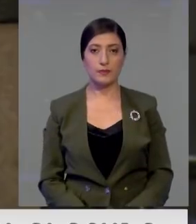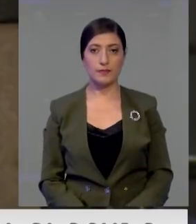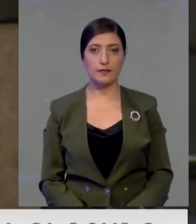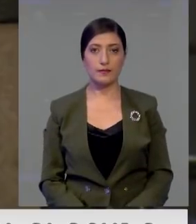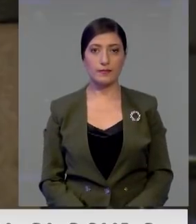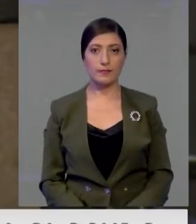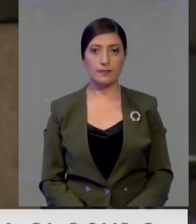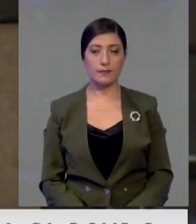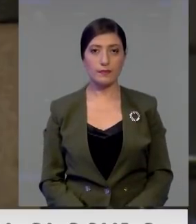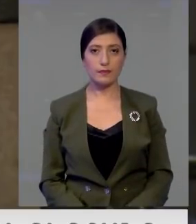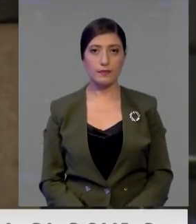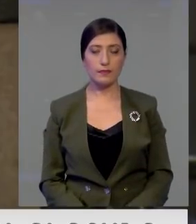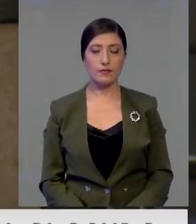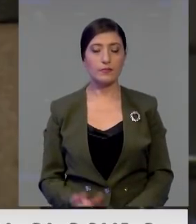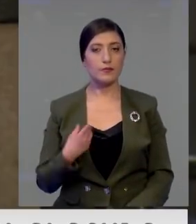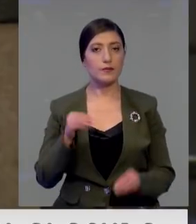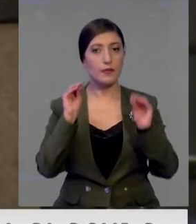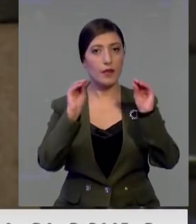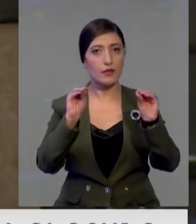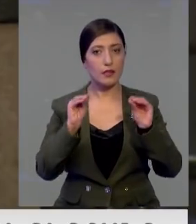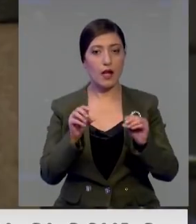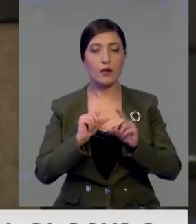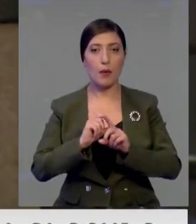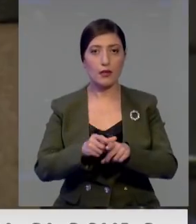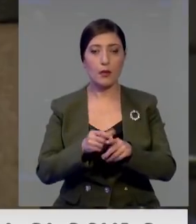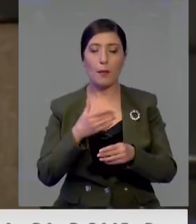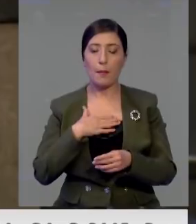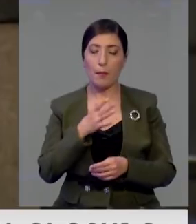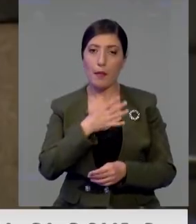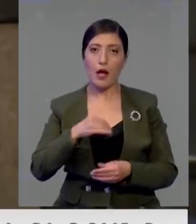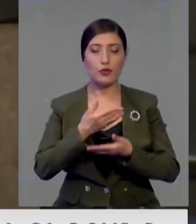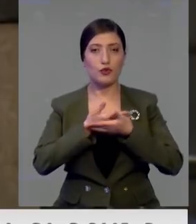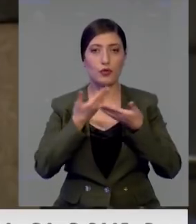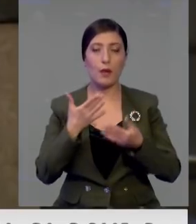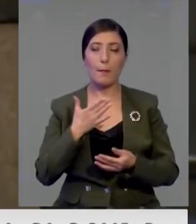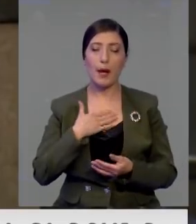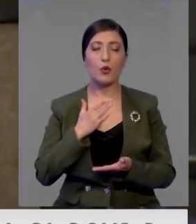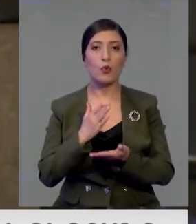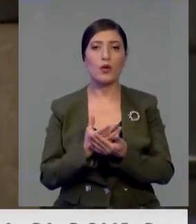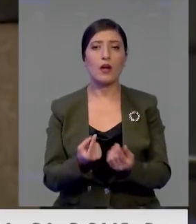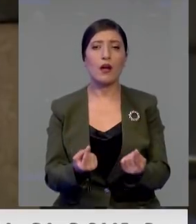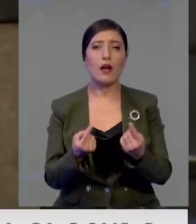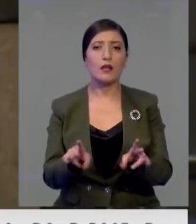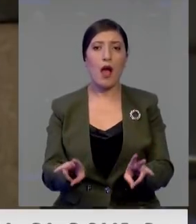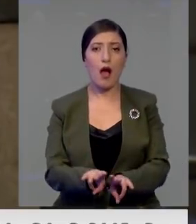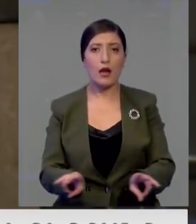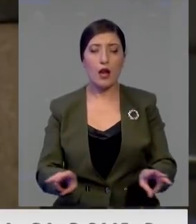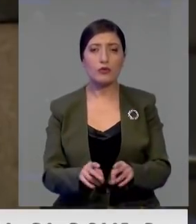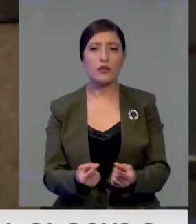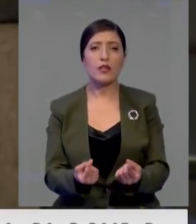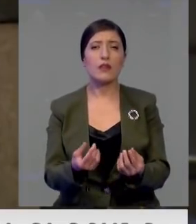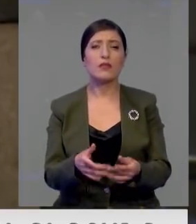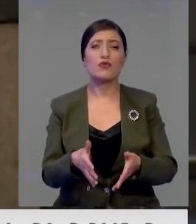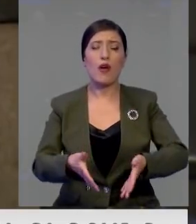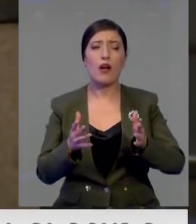Չունենք։ Եկեք արձանագրենք, որ չունենք։ Մենք ունենք մեծ նախարարություններ լիքը պարապ մարդկանցով, որոնց